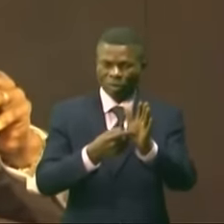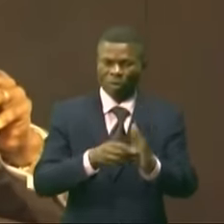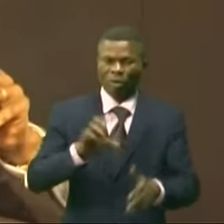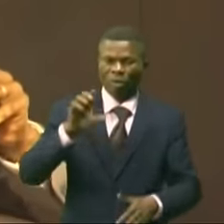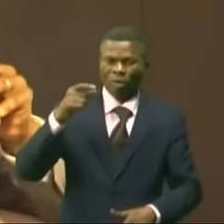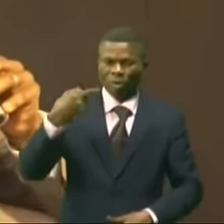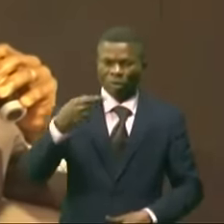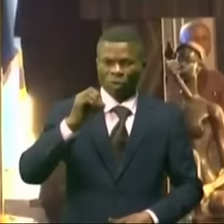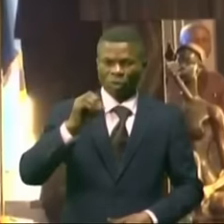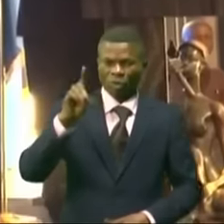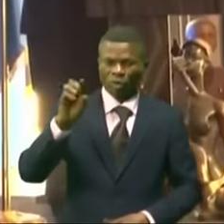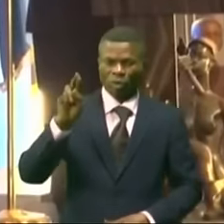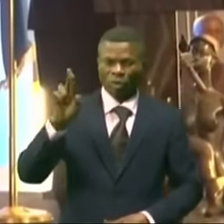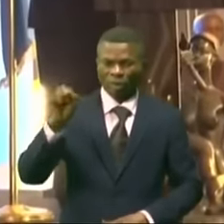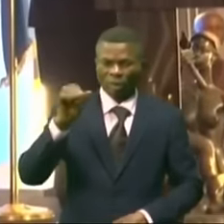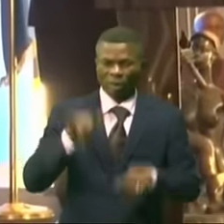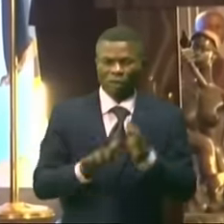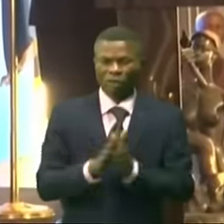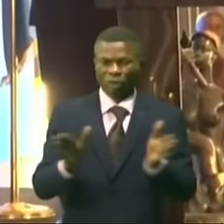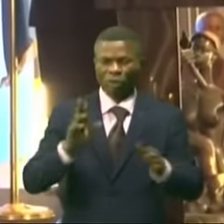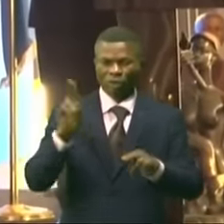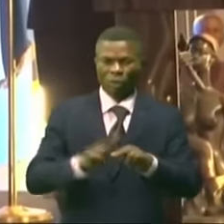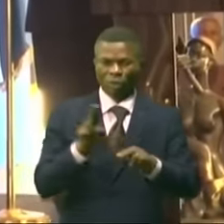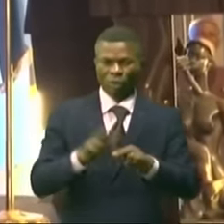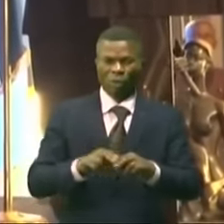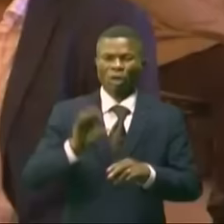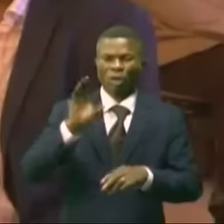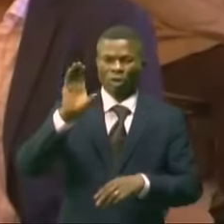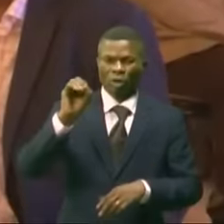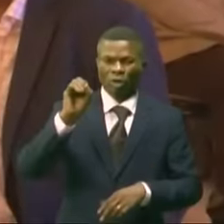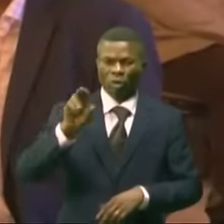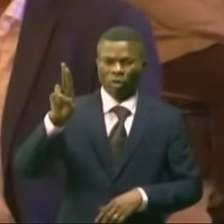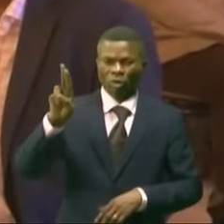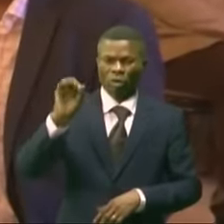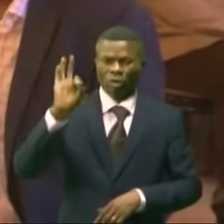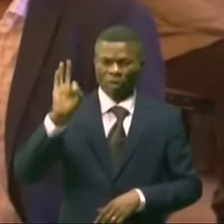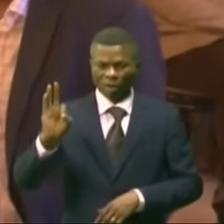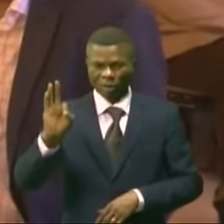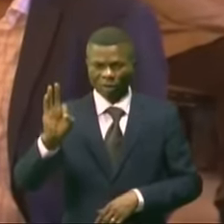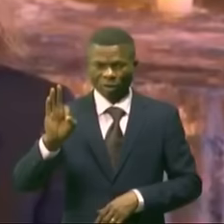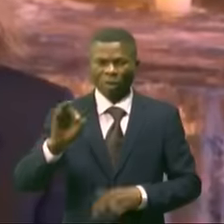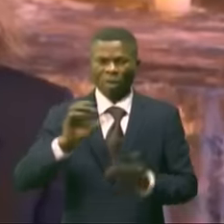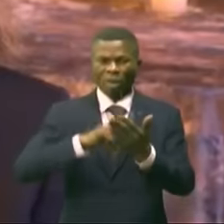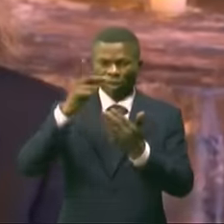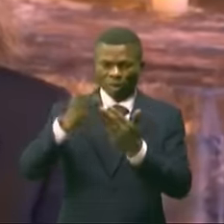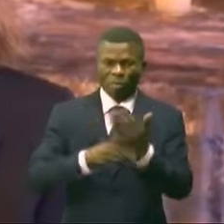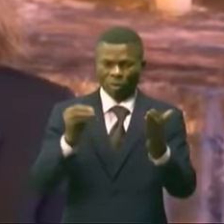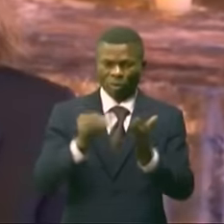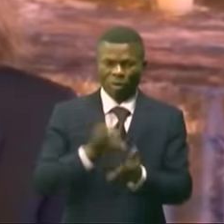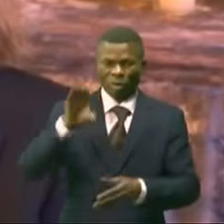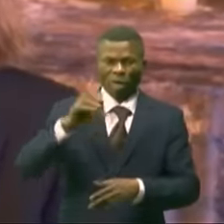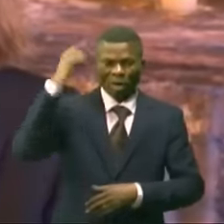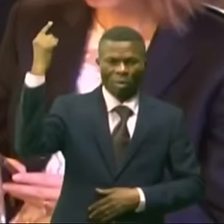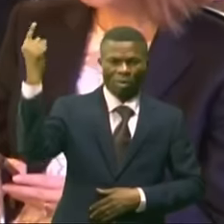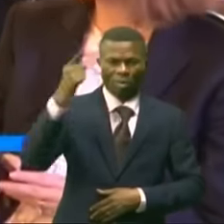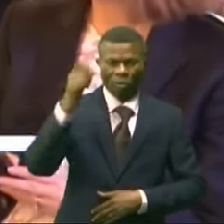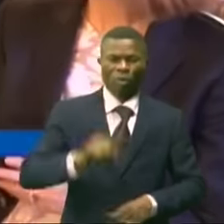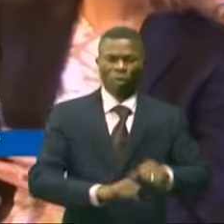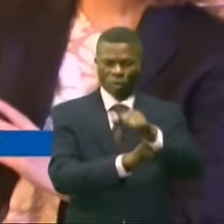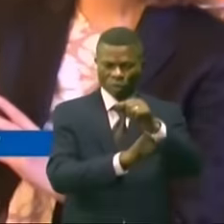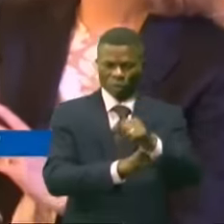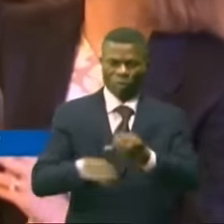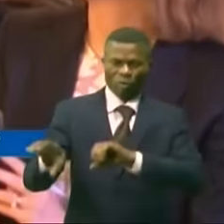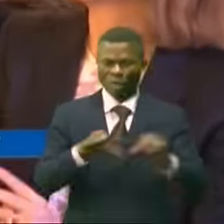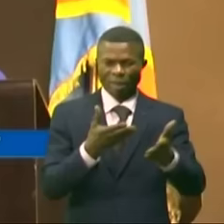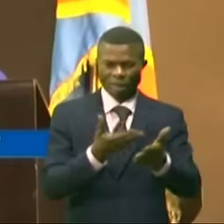missenga secrétaire exécutif du Corf et coordonnateur national du projet encore de la Banque mondiale qui appuie cette